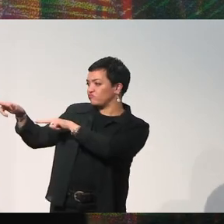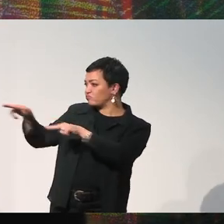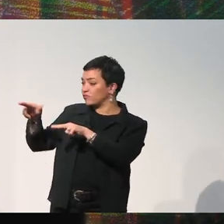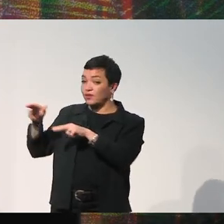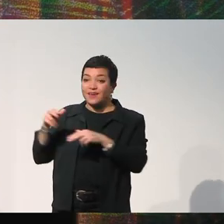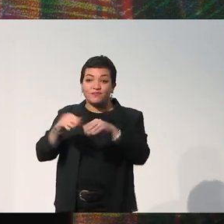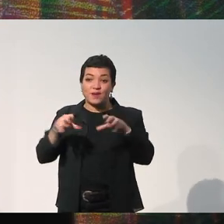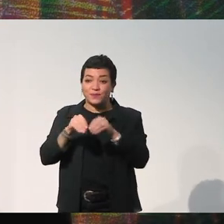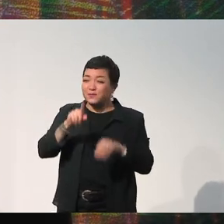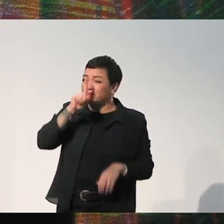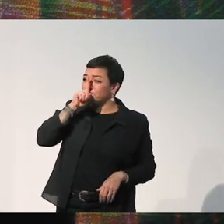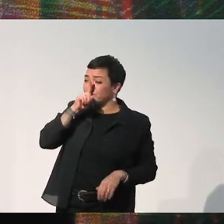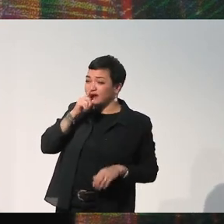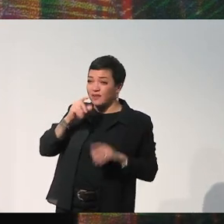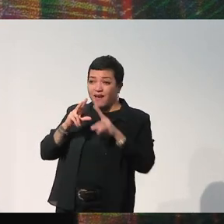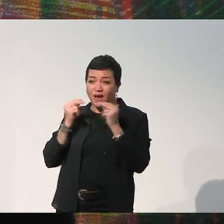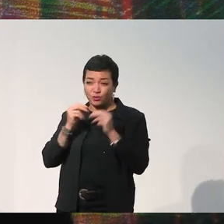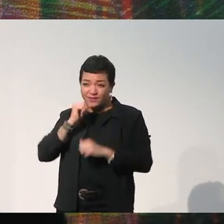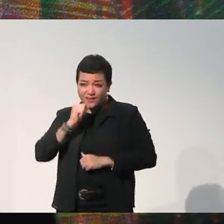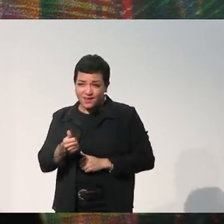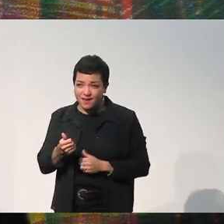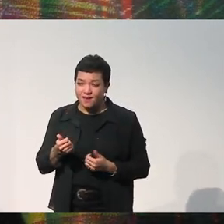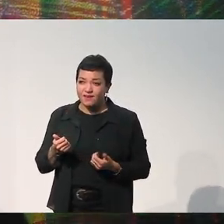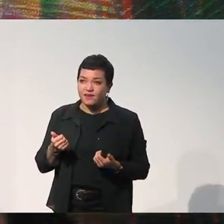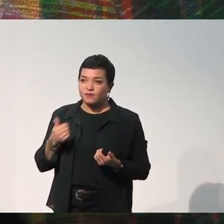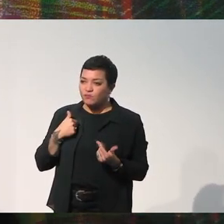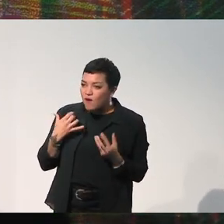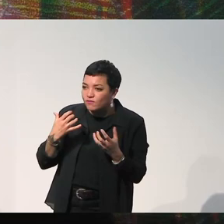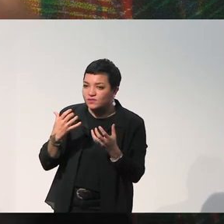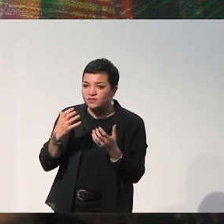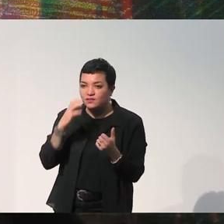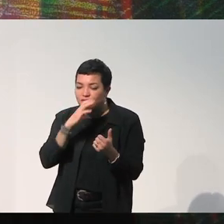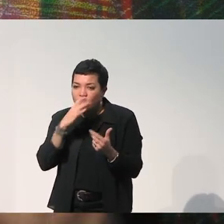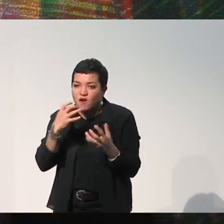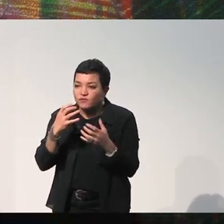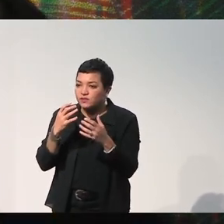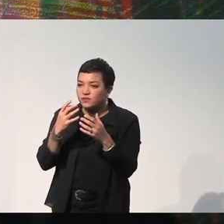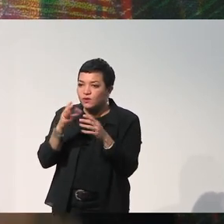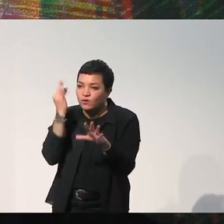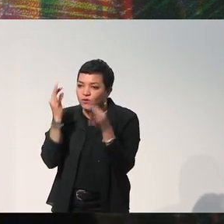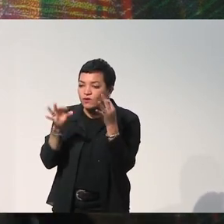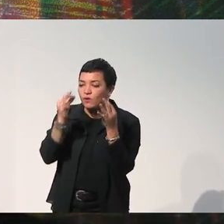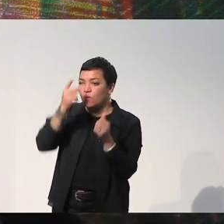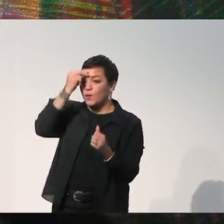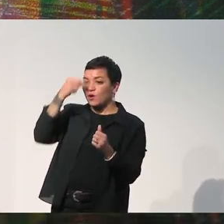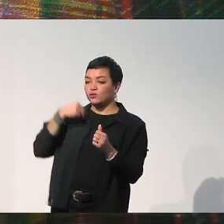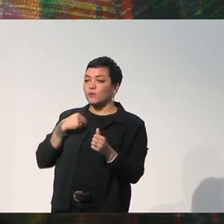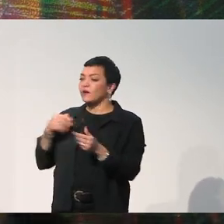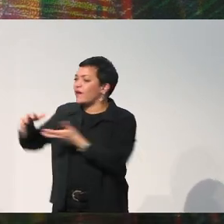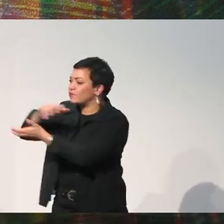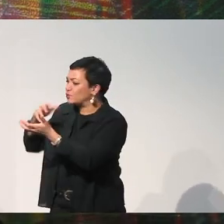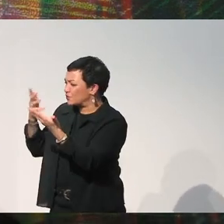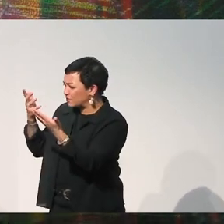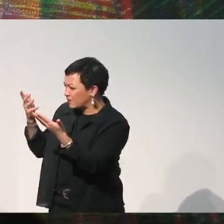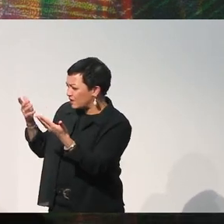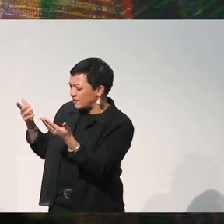racontait rien sur ces années-là et j'ai eu envie de découvrir, c'est-à-dire je rentre de la Révolution et tout d'un coup je sens qu'il y a une parole qui se libère, enfin je